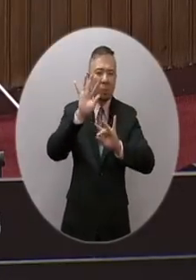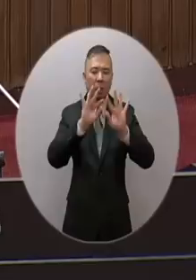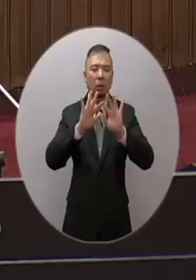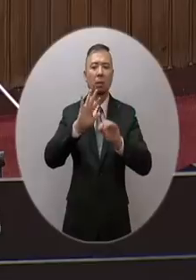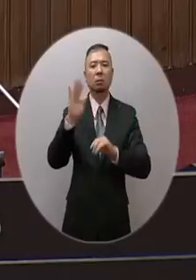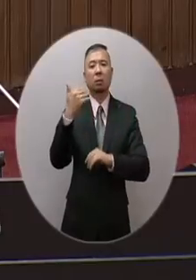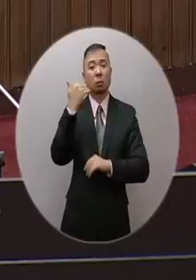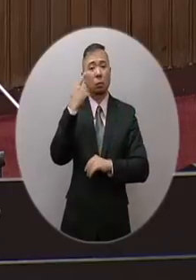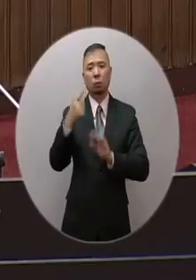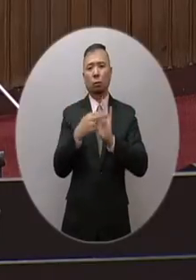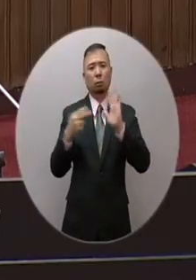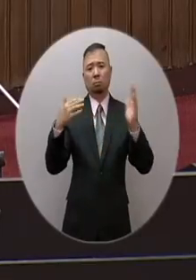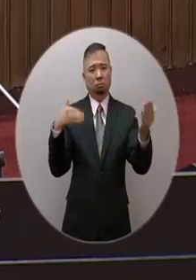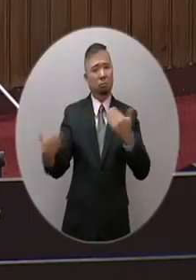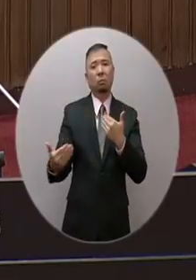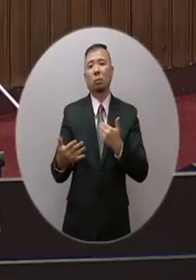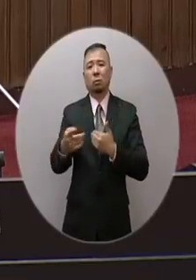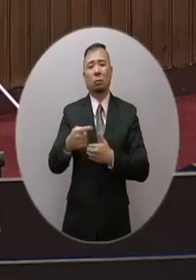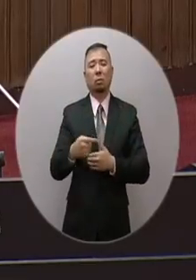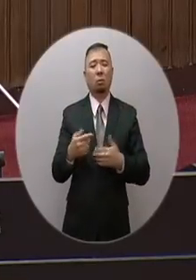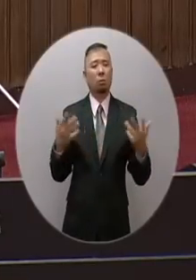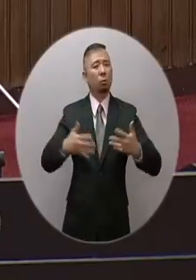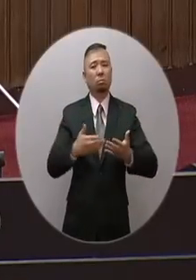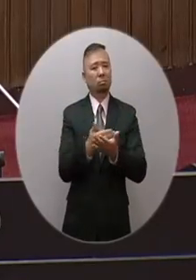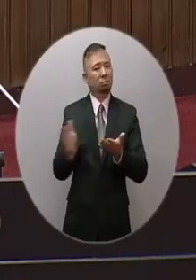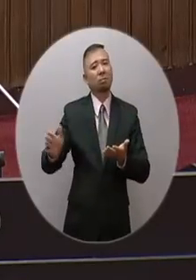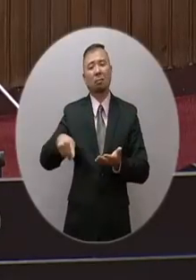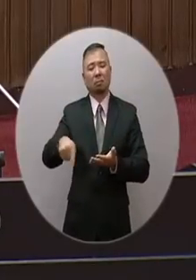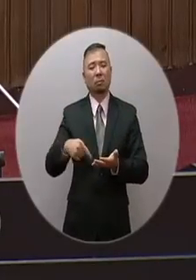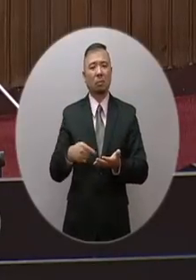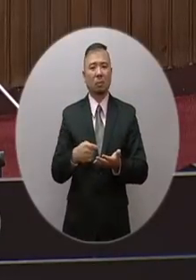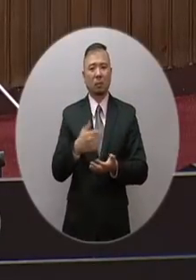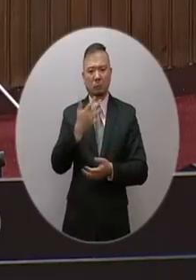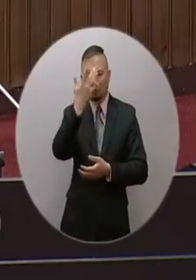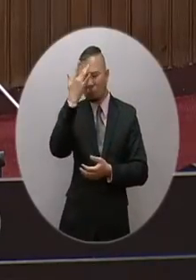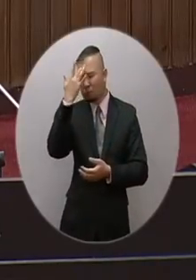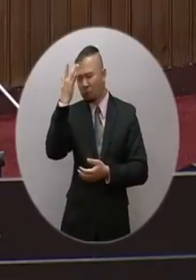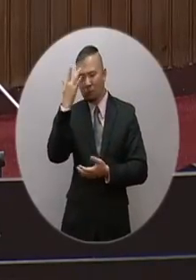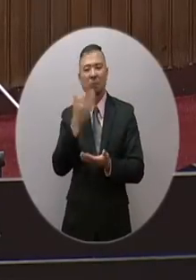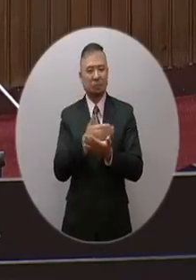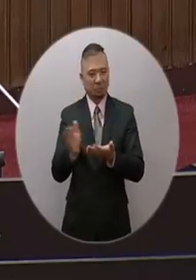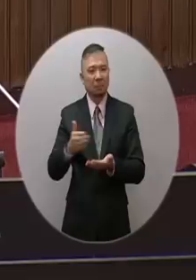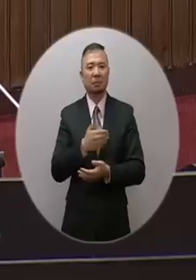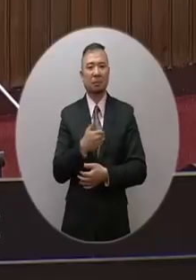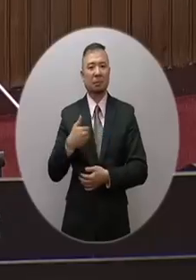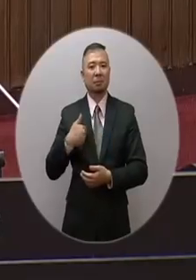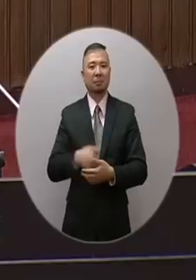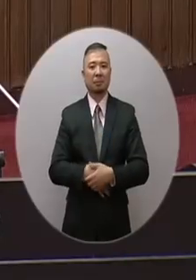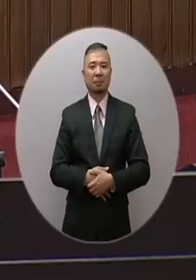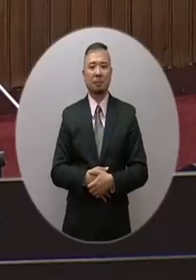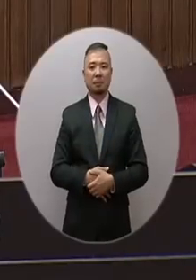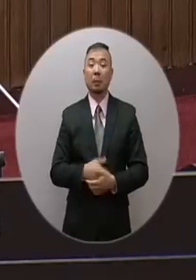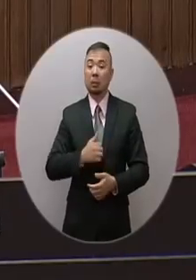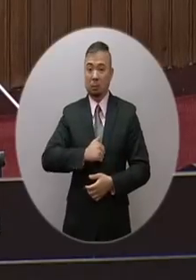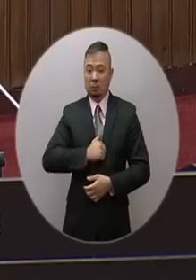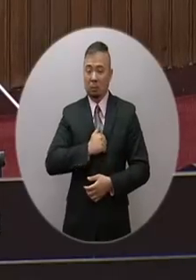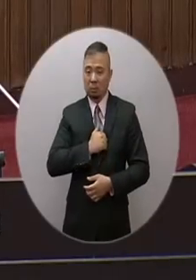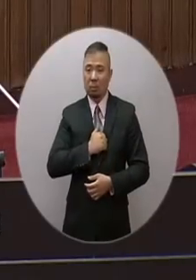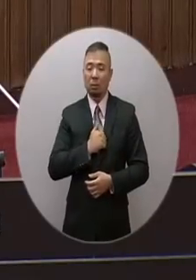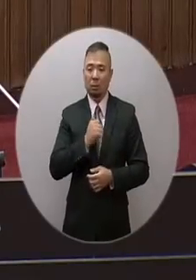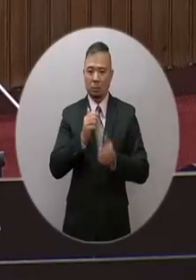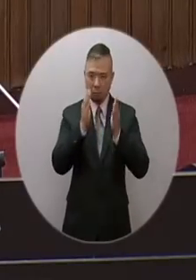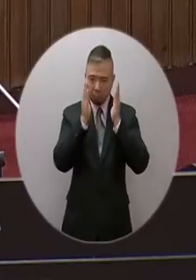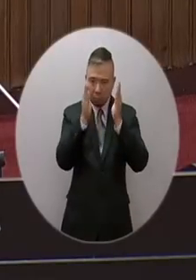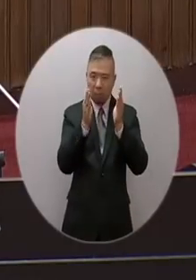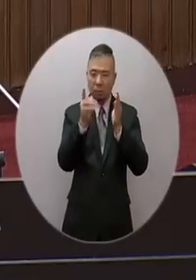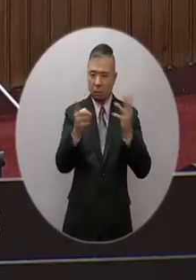办事，问题获得解决，困境也就突破了。实事求是，面对问题